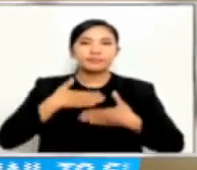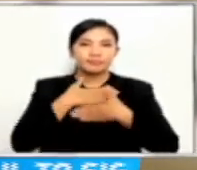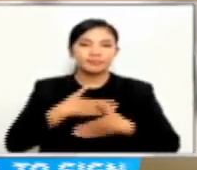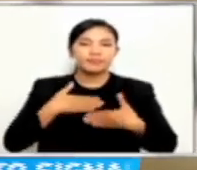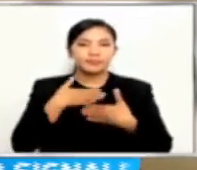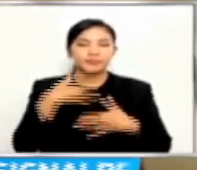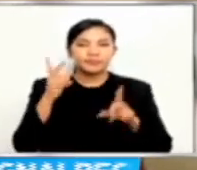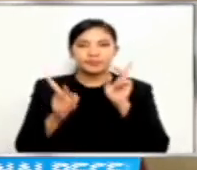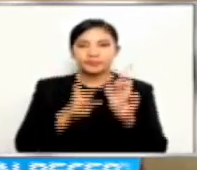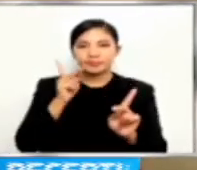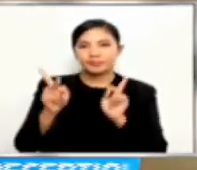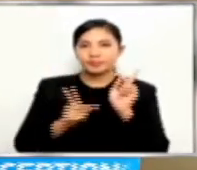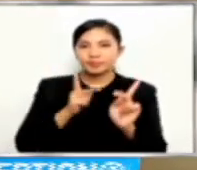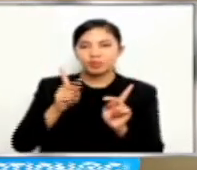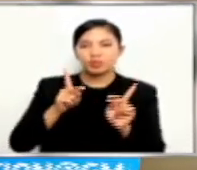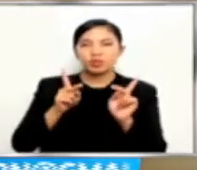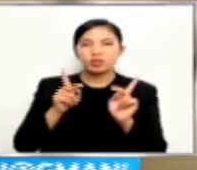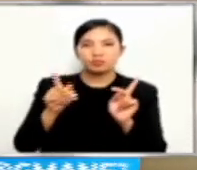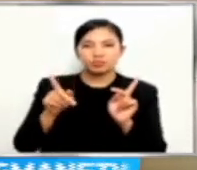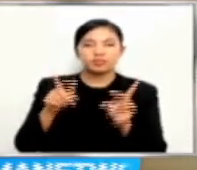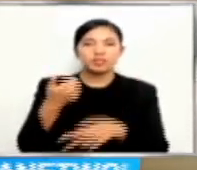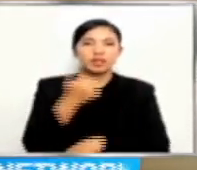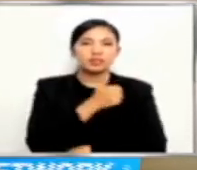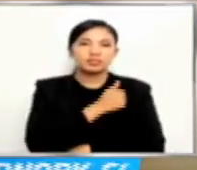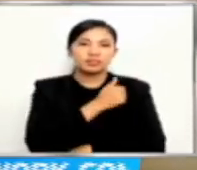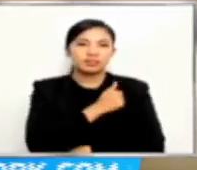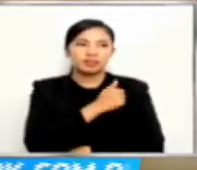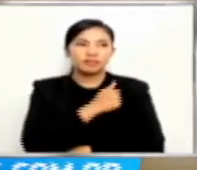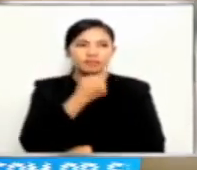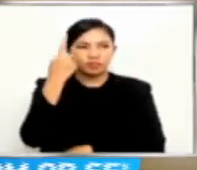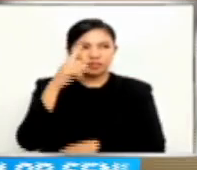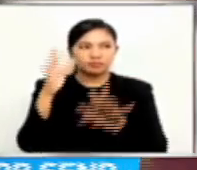ng Bayan 2021.